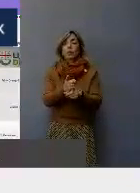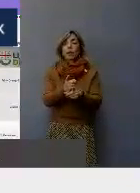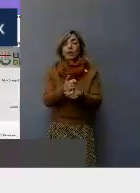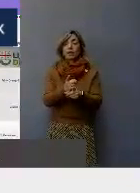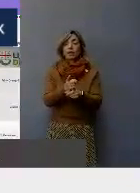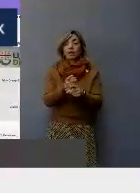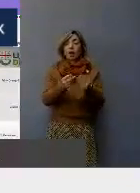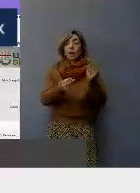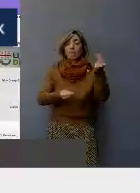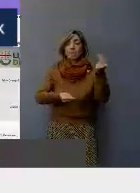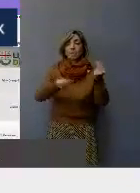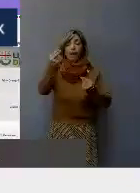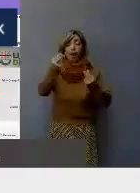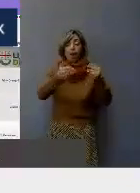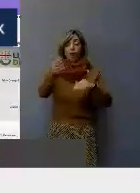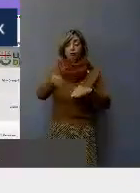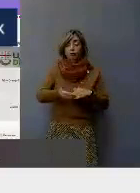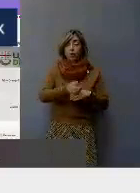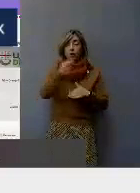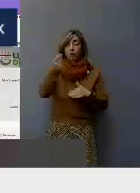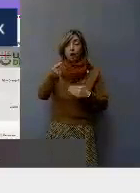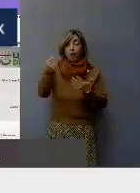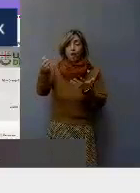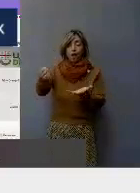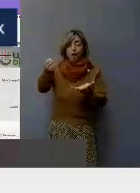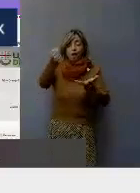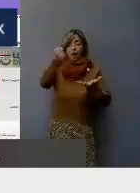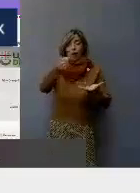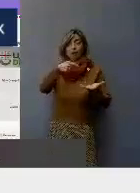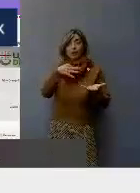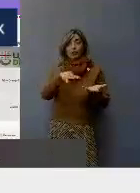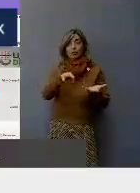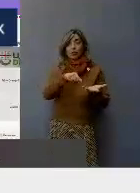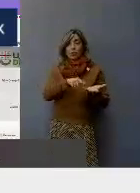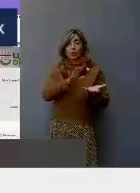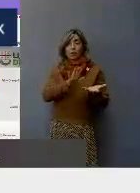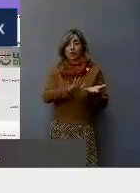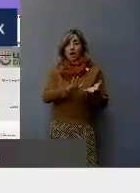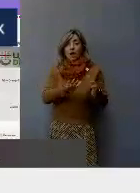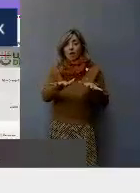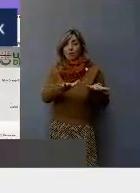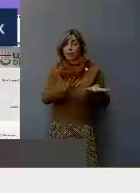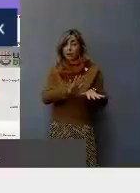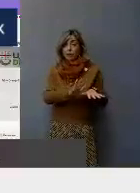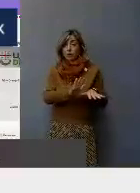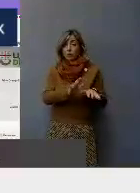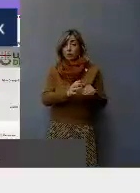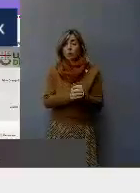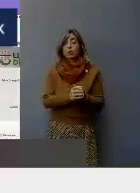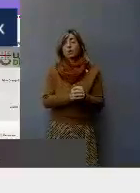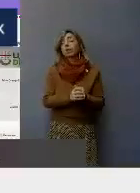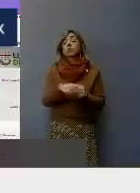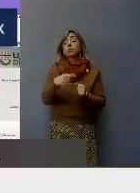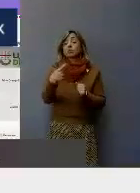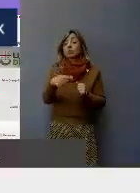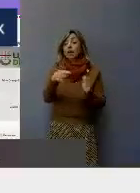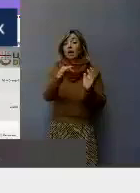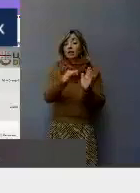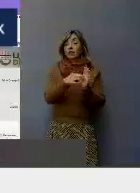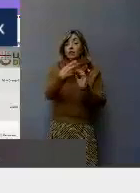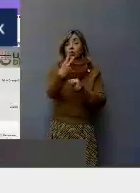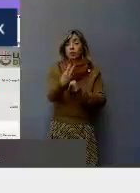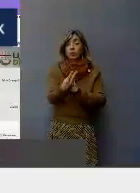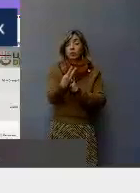annuale dell amministrazione sempre all'articolo 2 al punto